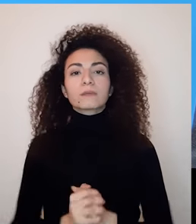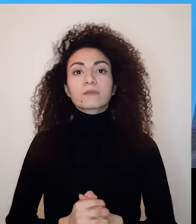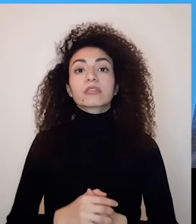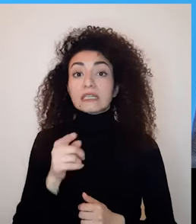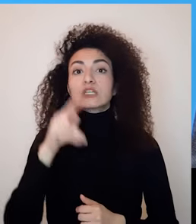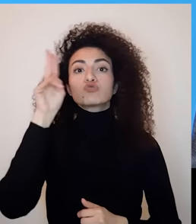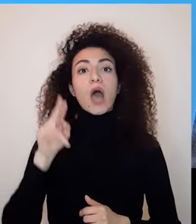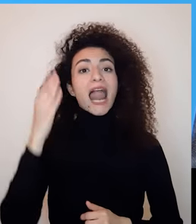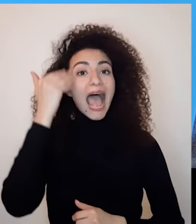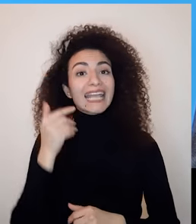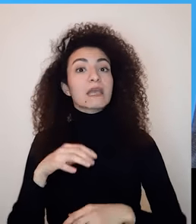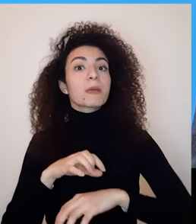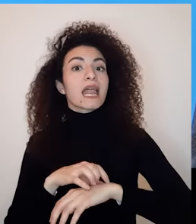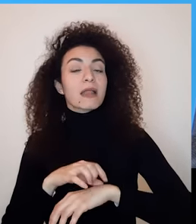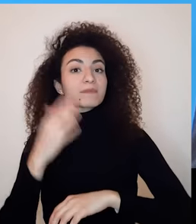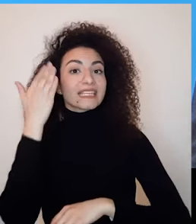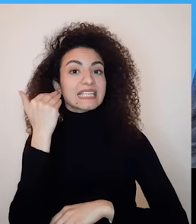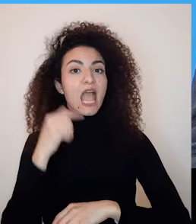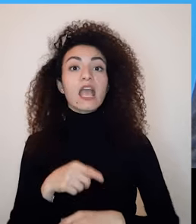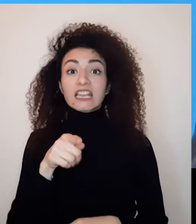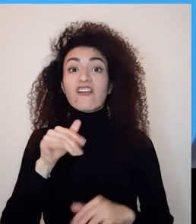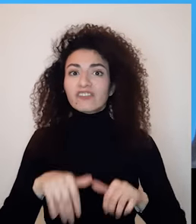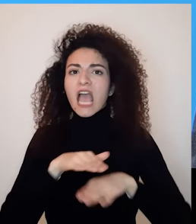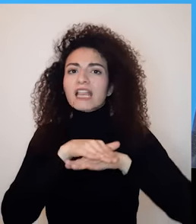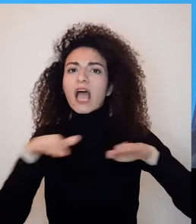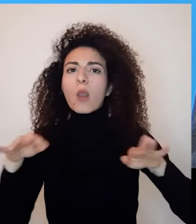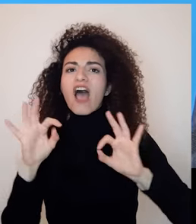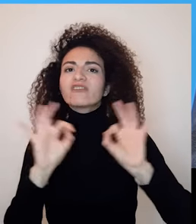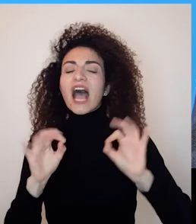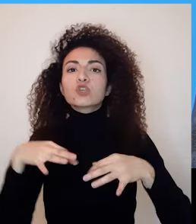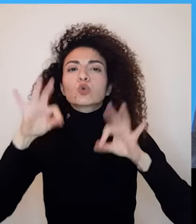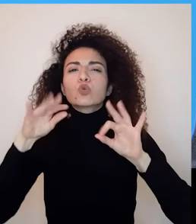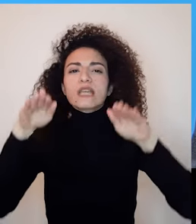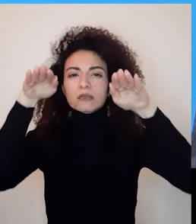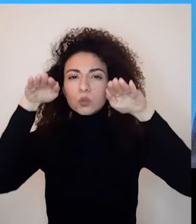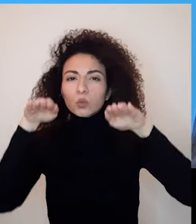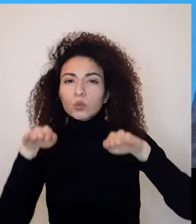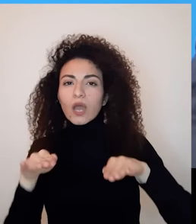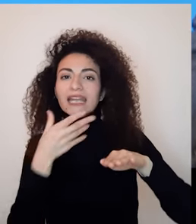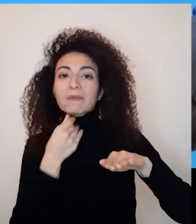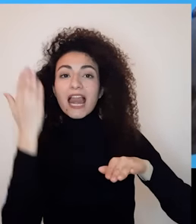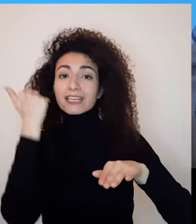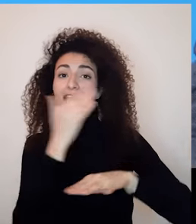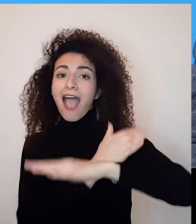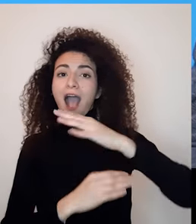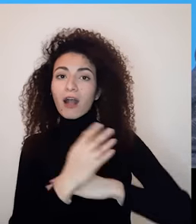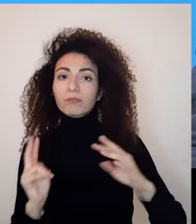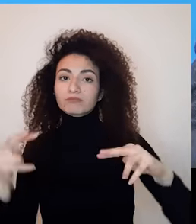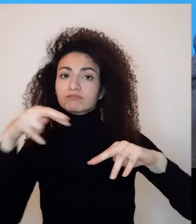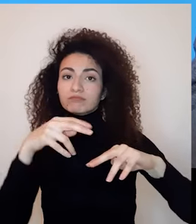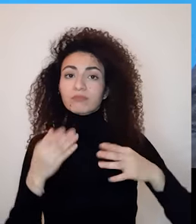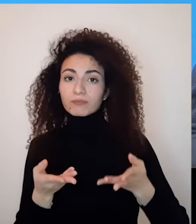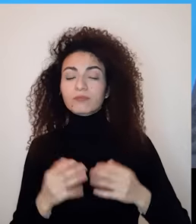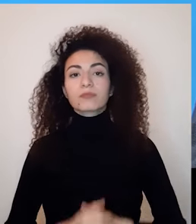على تحريك الأطراف السفلى، إنه تسأل الطبيب النسائي إذا بتواجد عنده طاولة الفحص يلي تنخفض